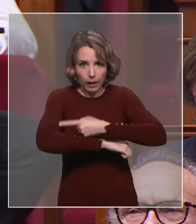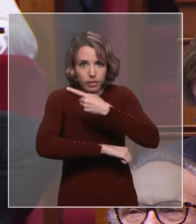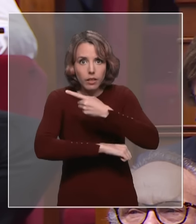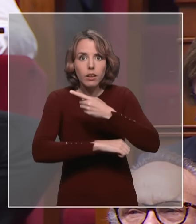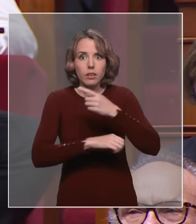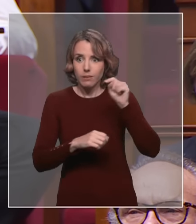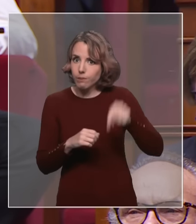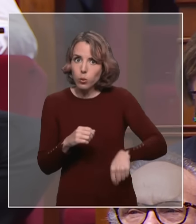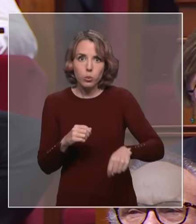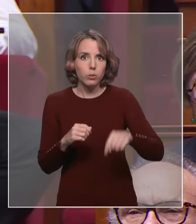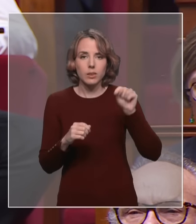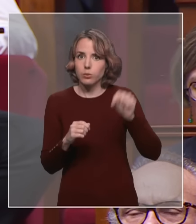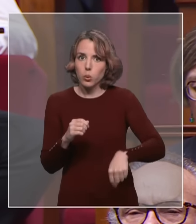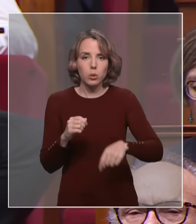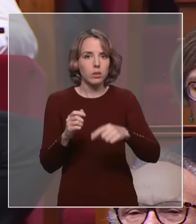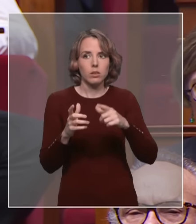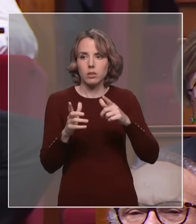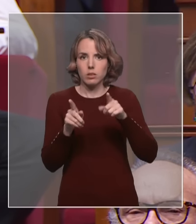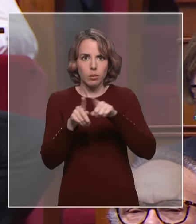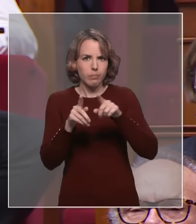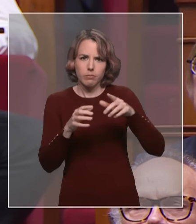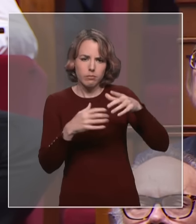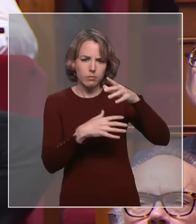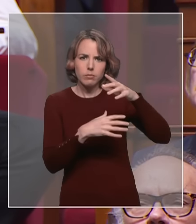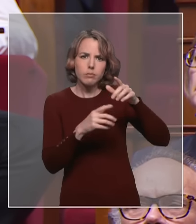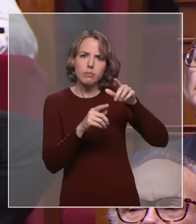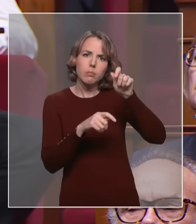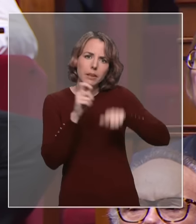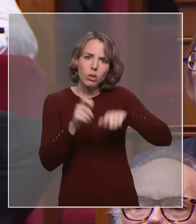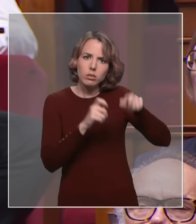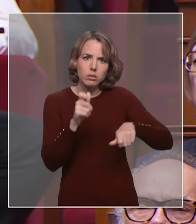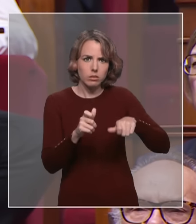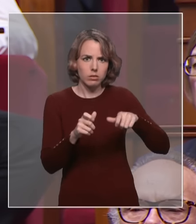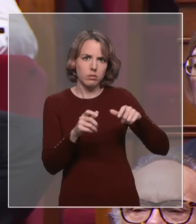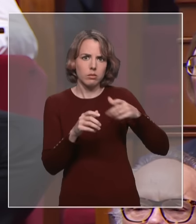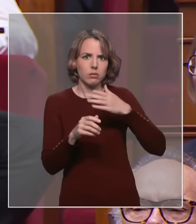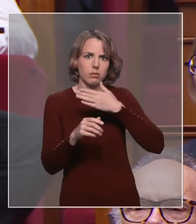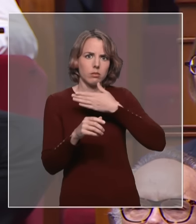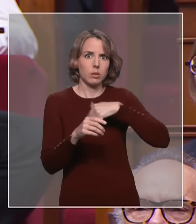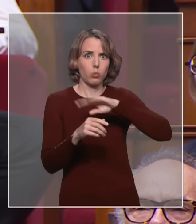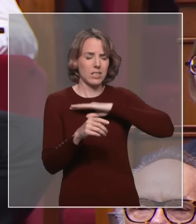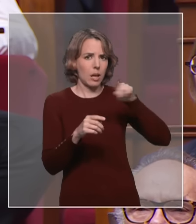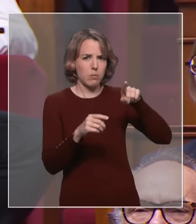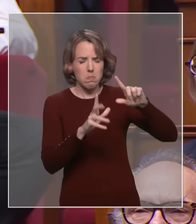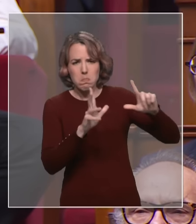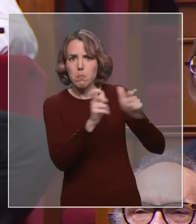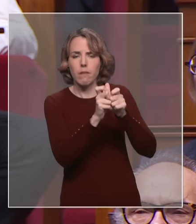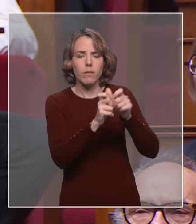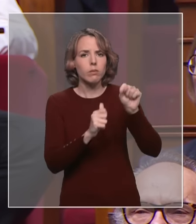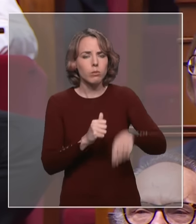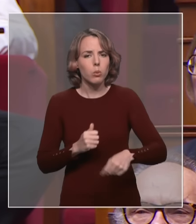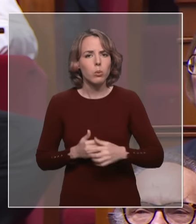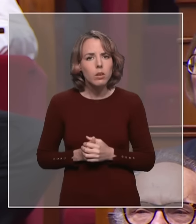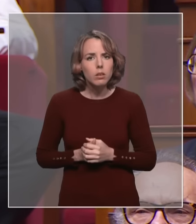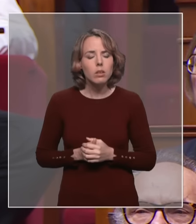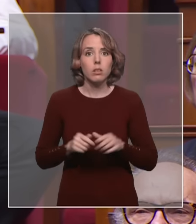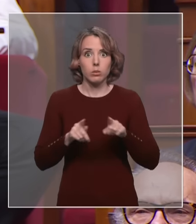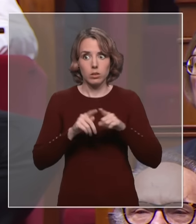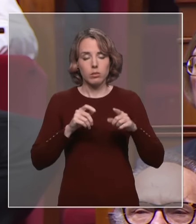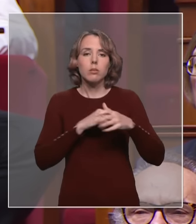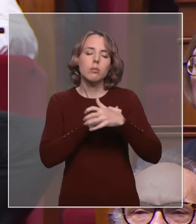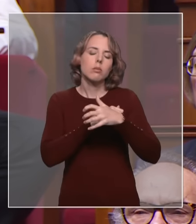au portefeuille. Mais ce n'est pas tout. Il faut aussi réinvestir la politique de la ville, lutter contre la pauvreté,